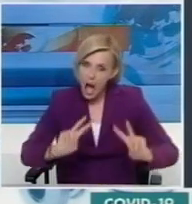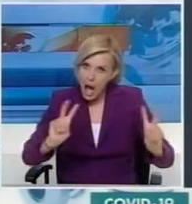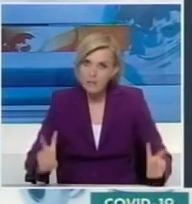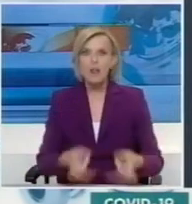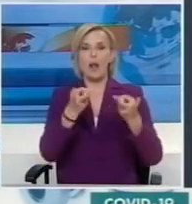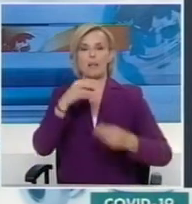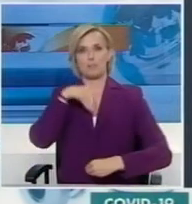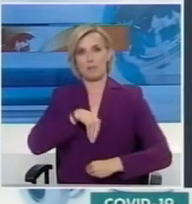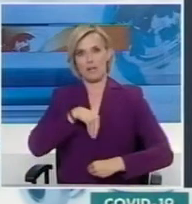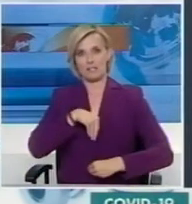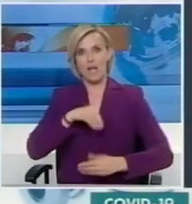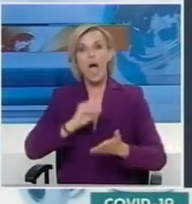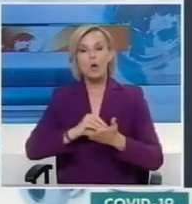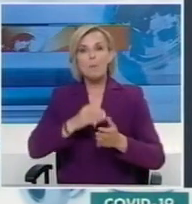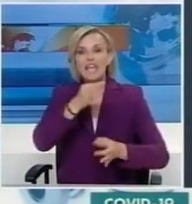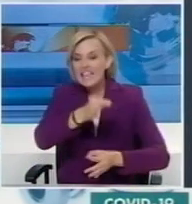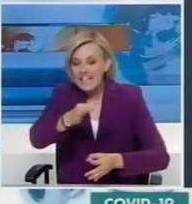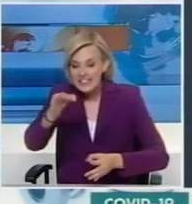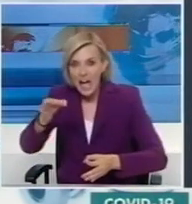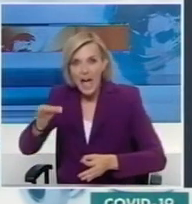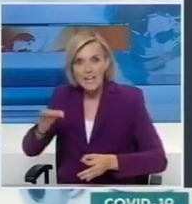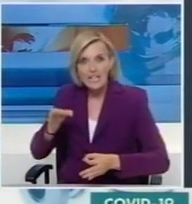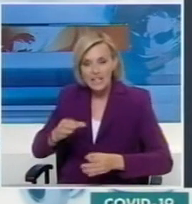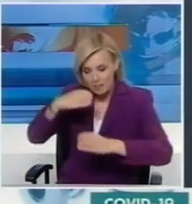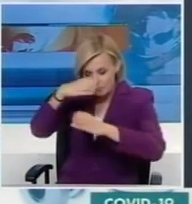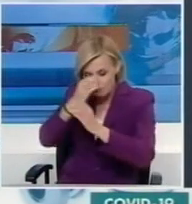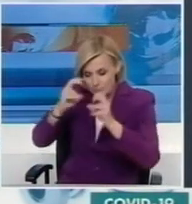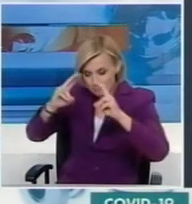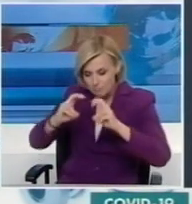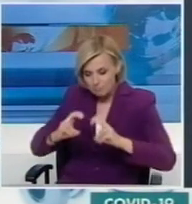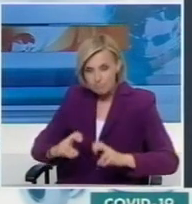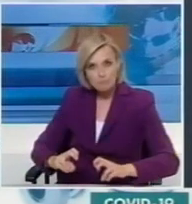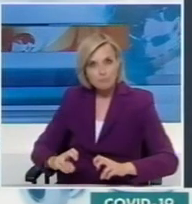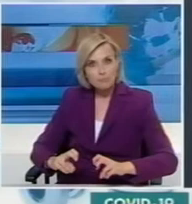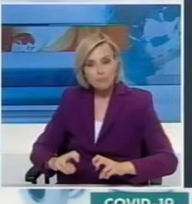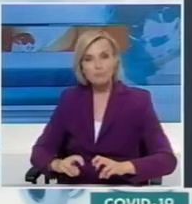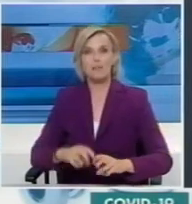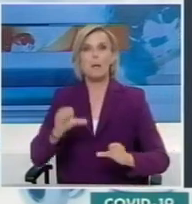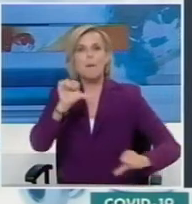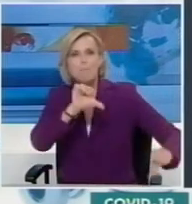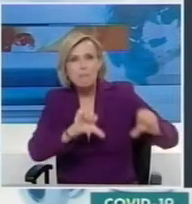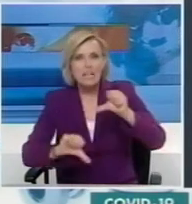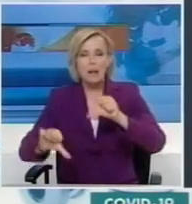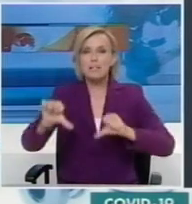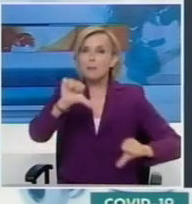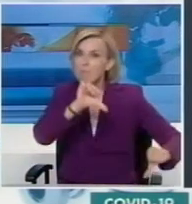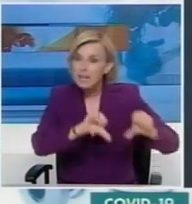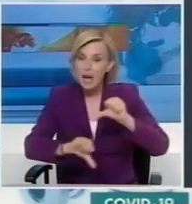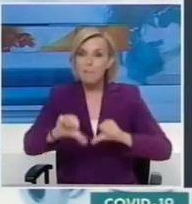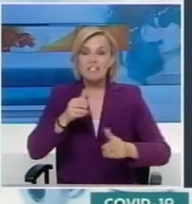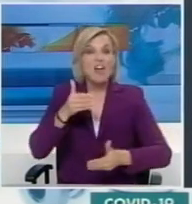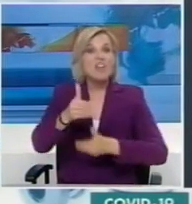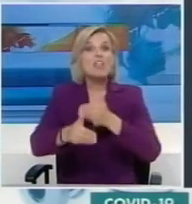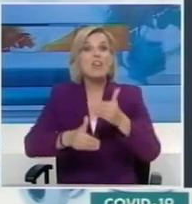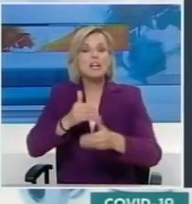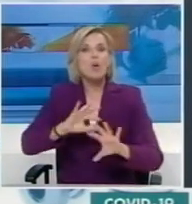Η δοκιμασία της κυταρικής καλλιέργειας. Σε κανένα δείγμα δεν βρέθηκε ζωντανός ιός. Στα ίδια πειράματα, βρέθηκε πως η διαδικασία